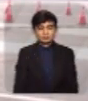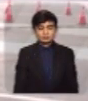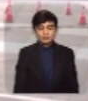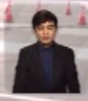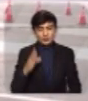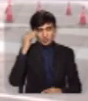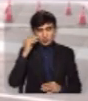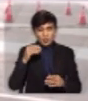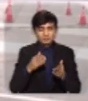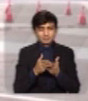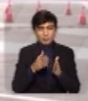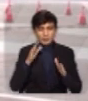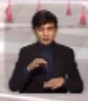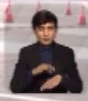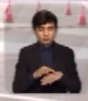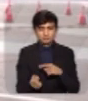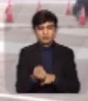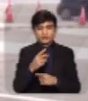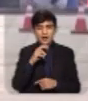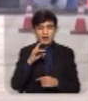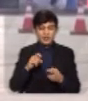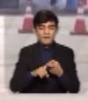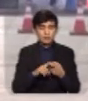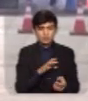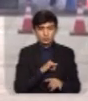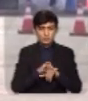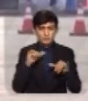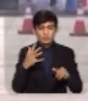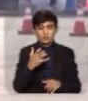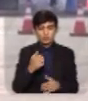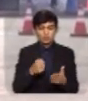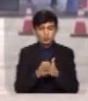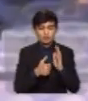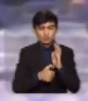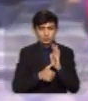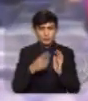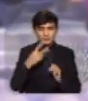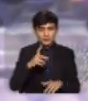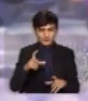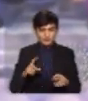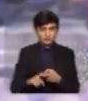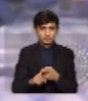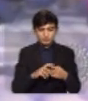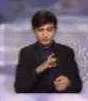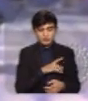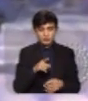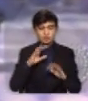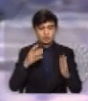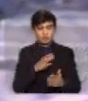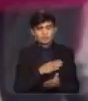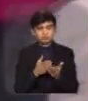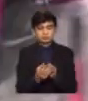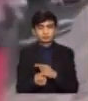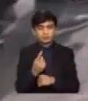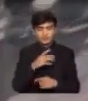Число заразившихся коронавирусом на лайнере Diamond Princess увеличилось с 500 до 620. Это произошло в тот момент, когда